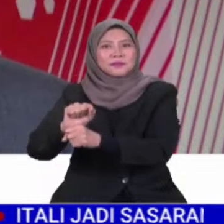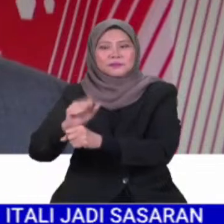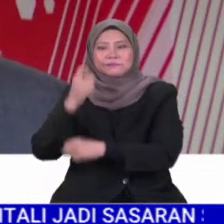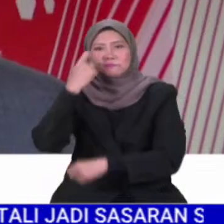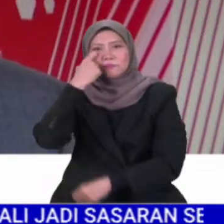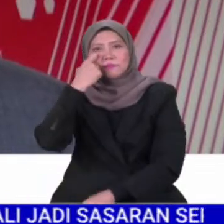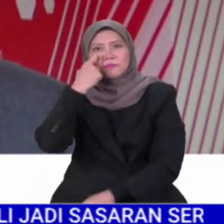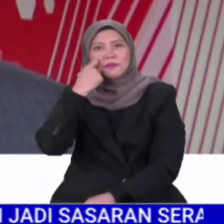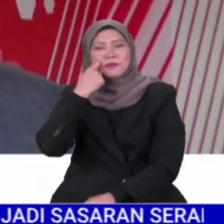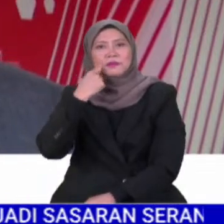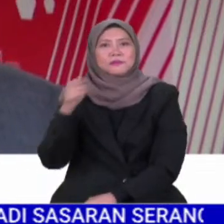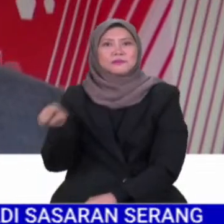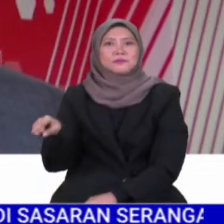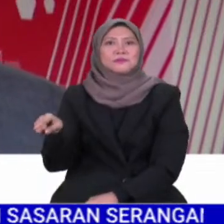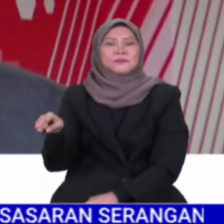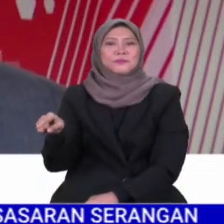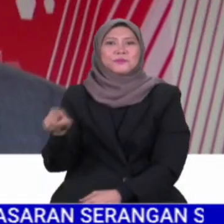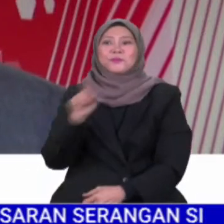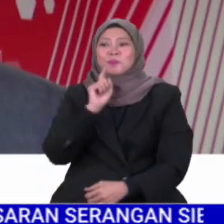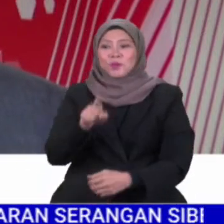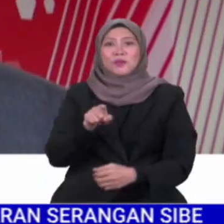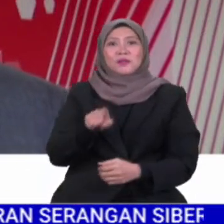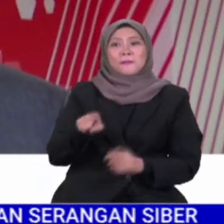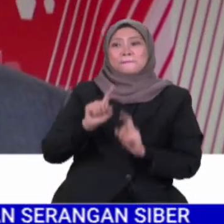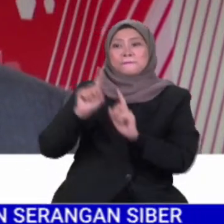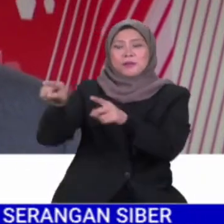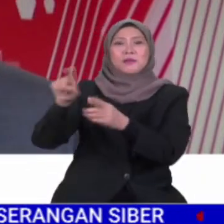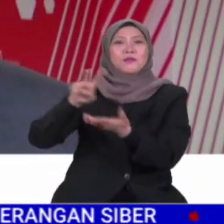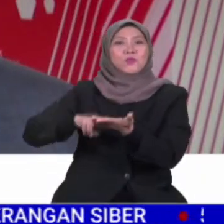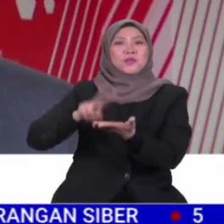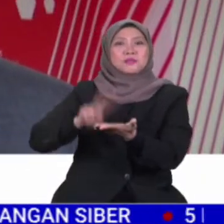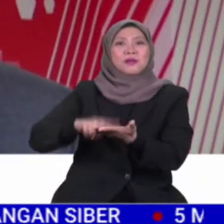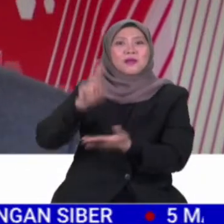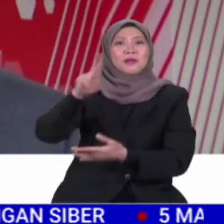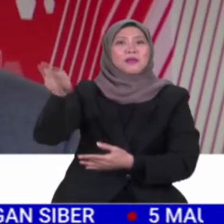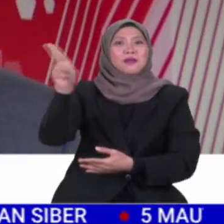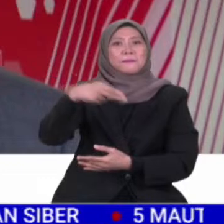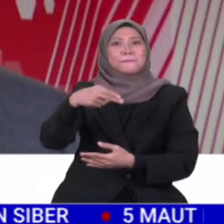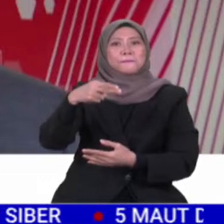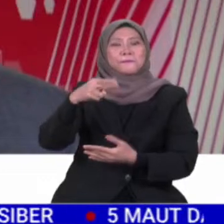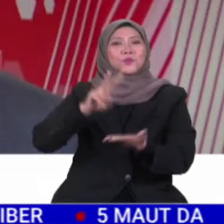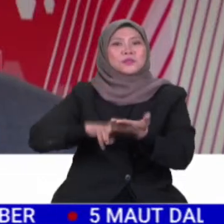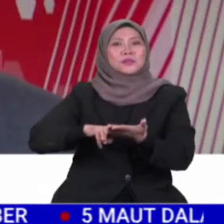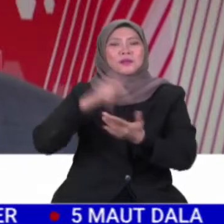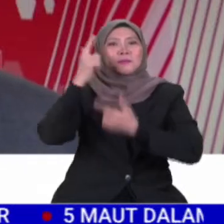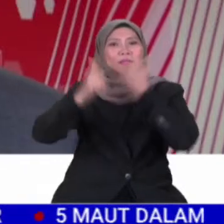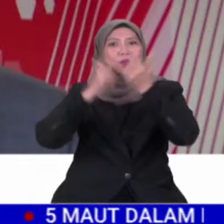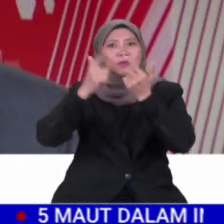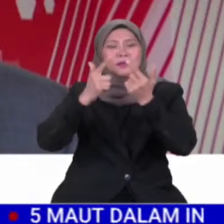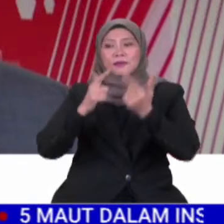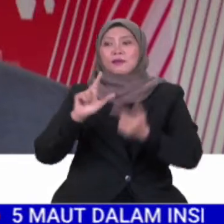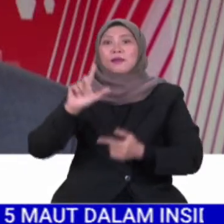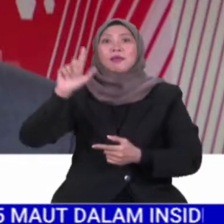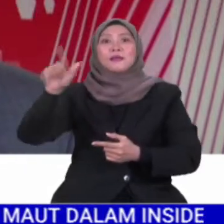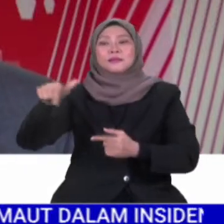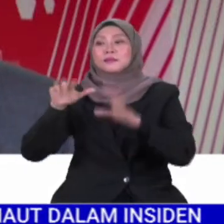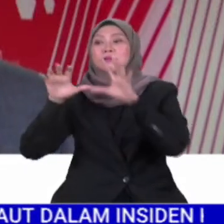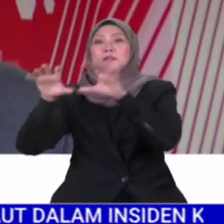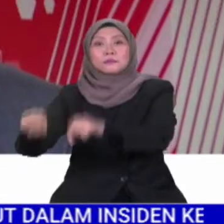sekali. Mereka dahlah pergi dengan visa yang tidak sah, visa pelancongan. Kemudian ditangkap